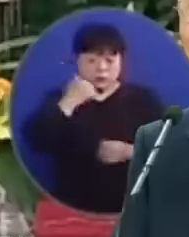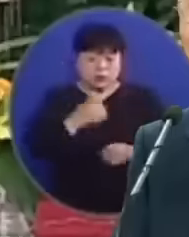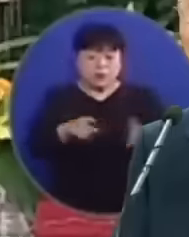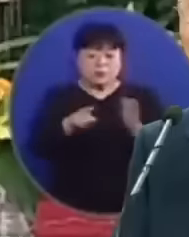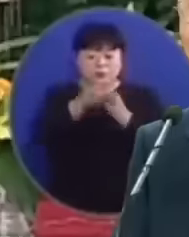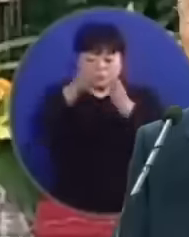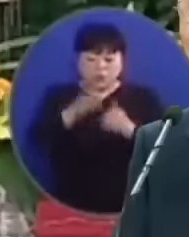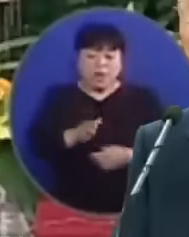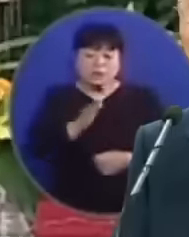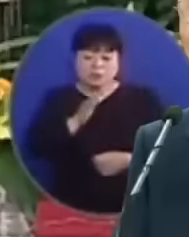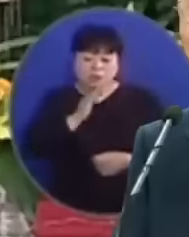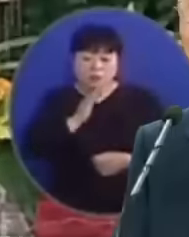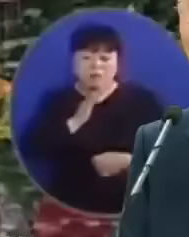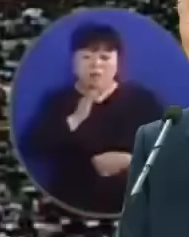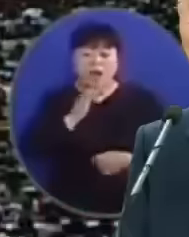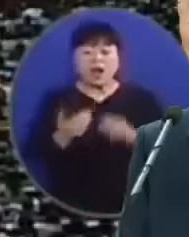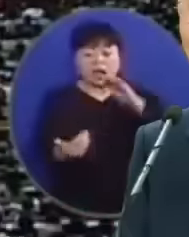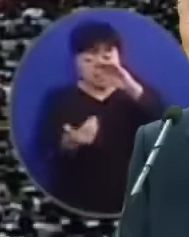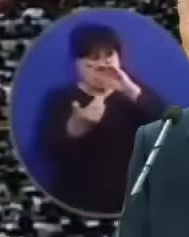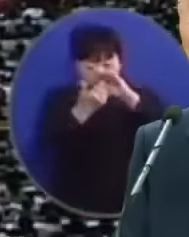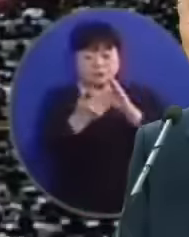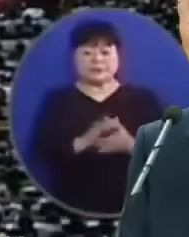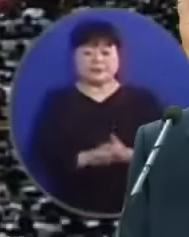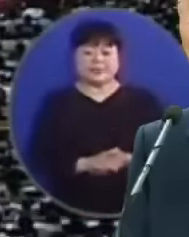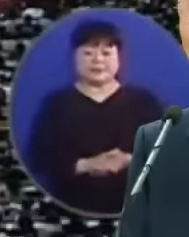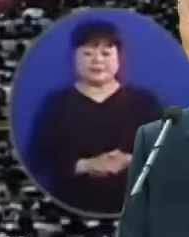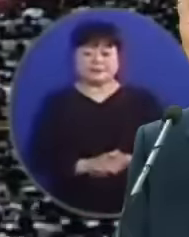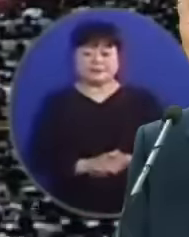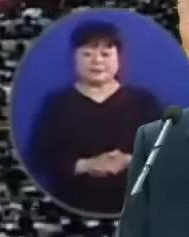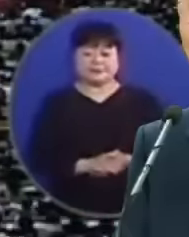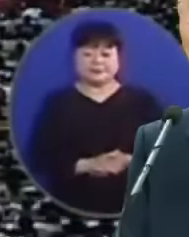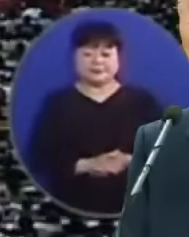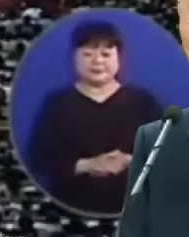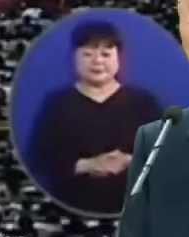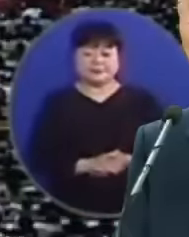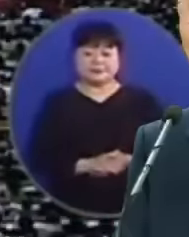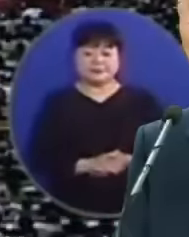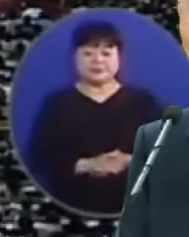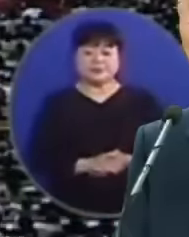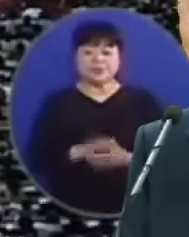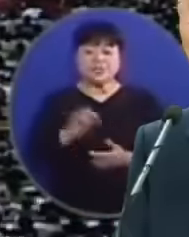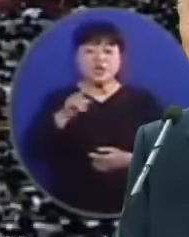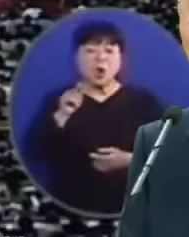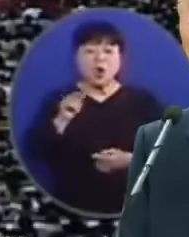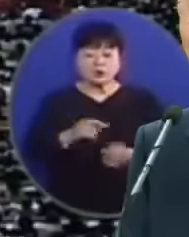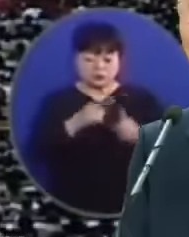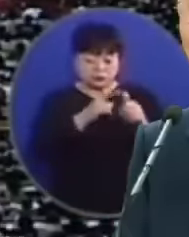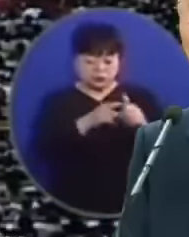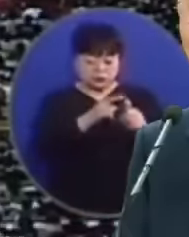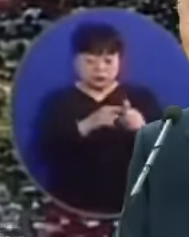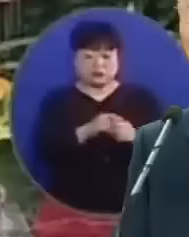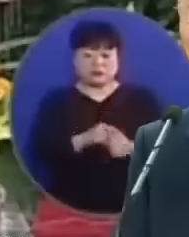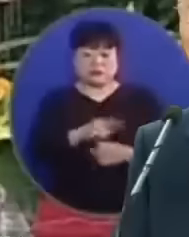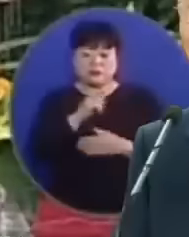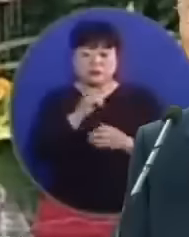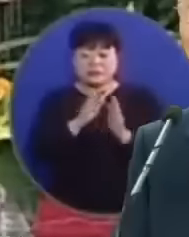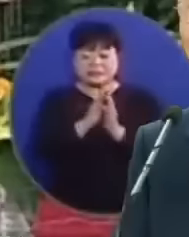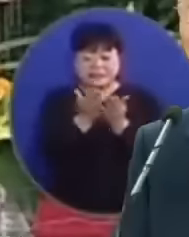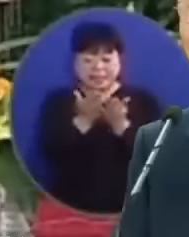통해 실제로 이루어지는 것입니다. 클로드 브리스톨은 신념의 마력이란